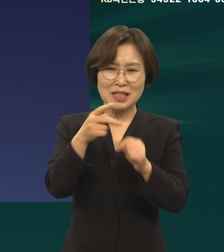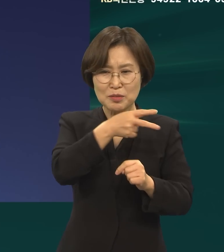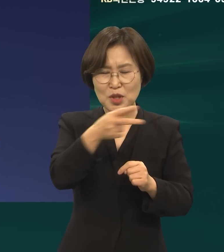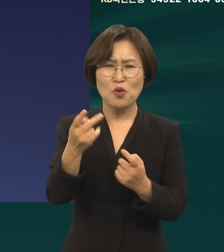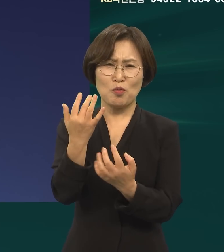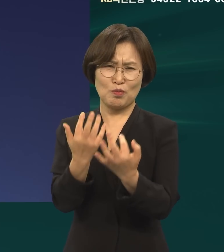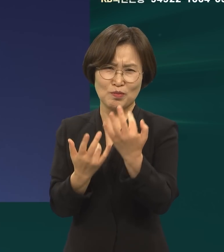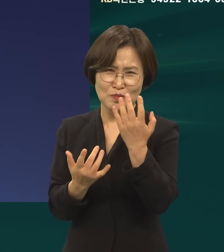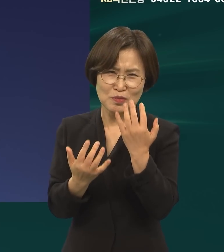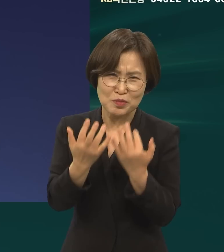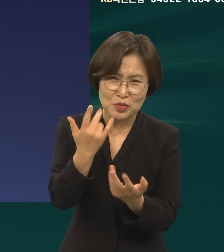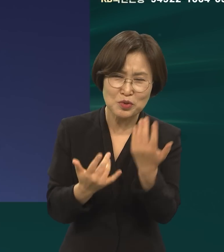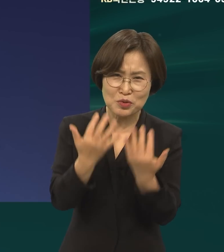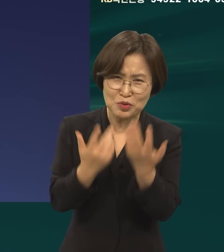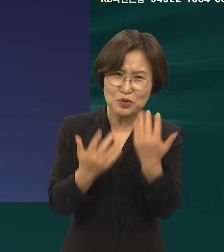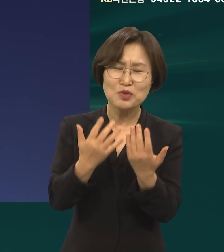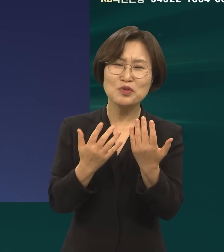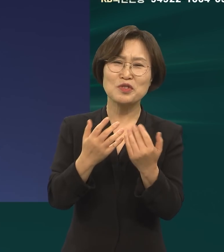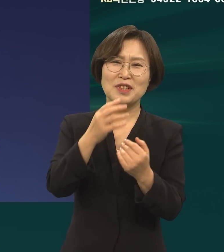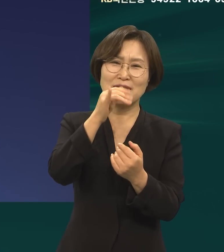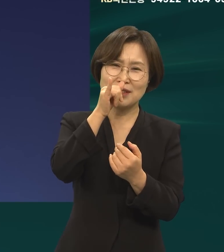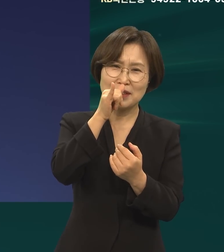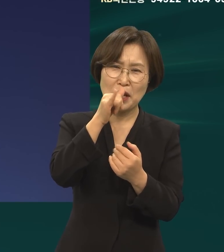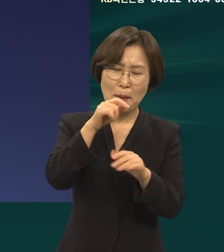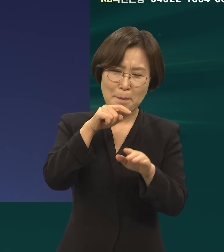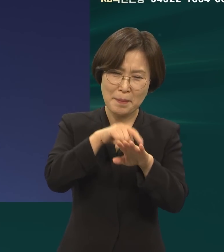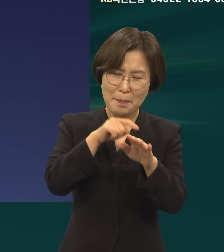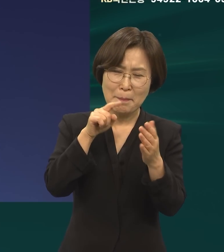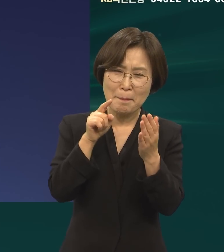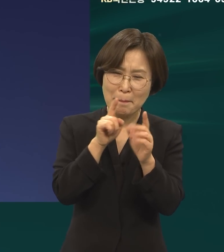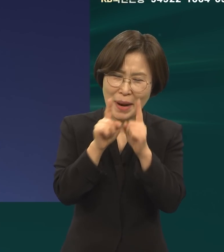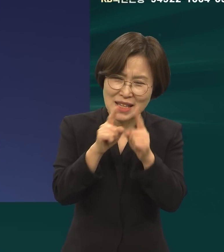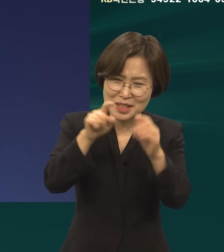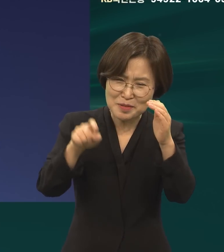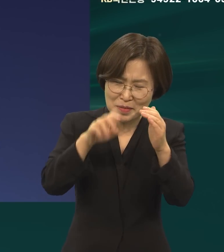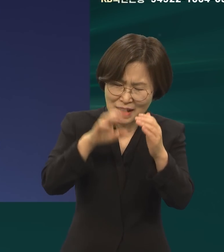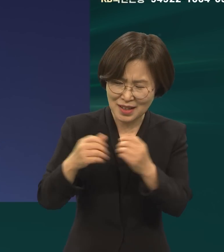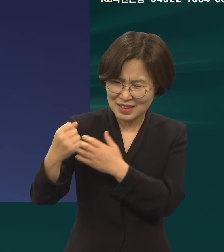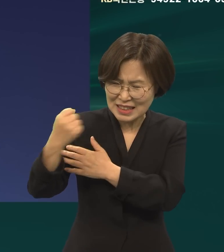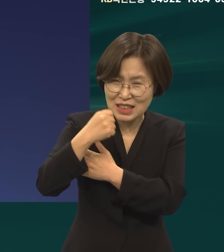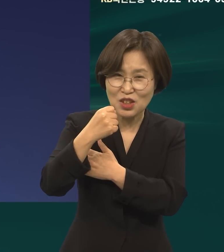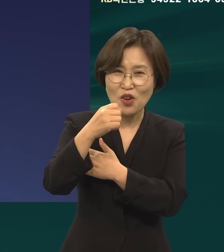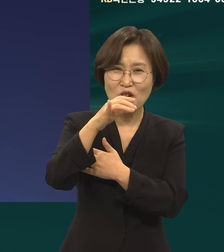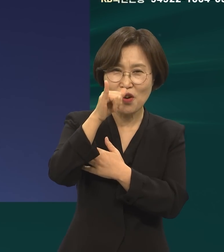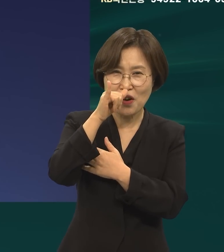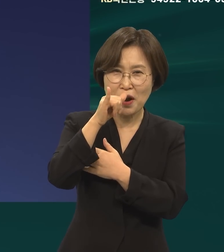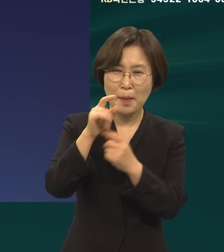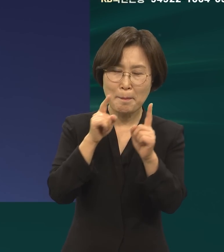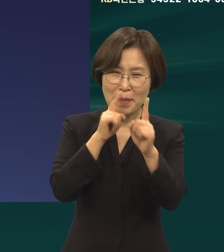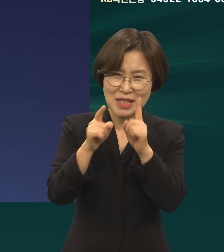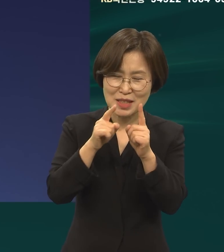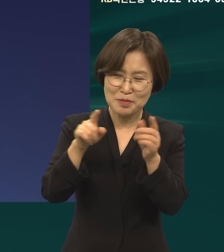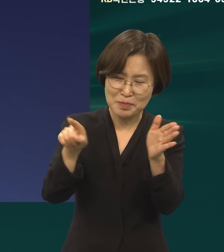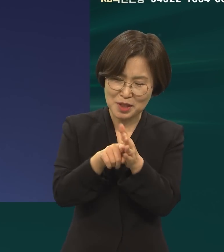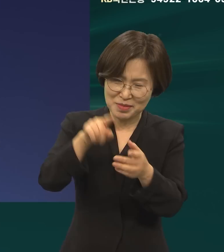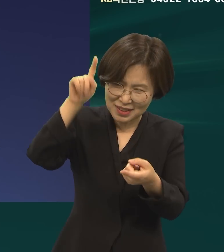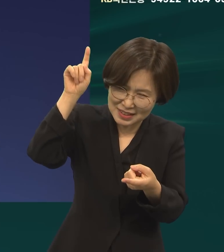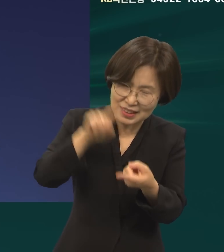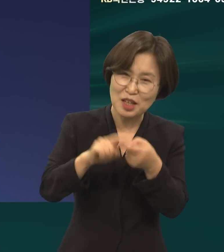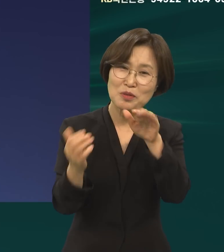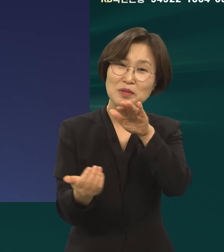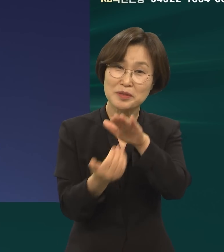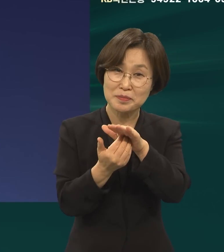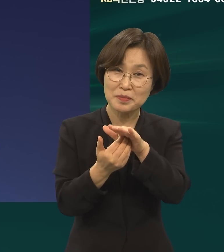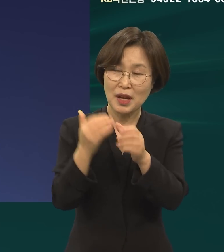합니다. 말씀 안에 불이 있습니다. 말씀 안에 능력이 있습니다. 말씀을 믿으면 그대로 되는 것입니다. 아멘.